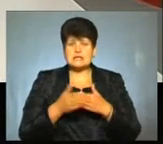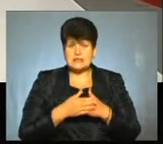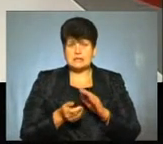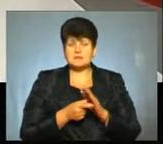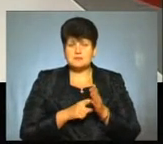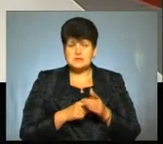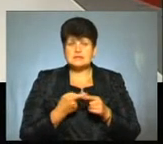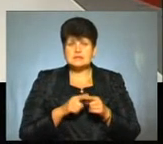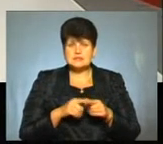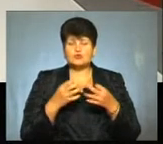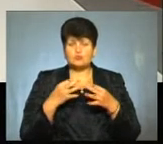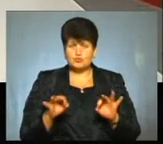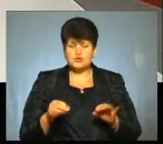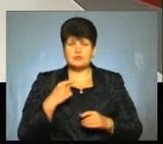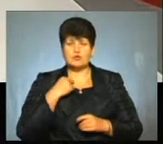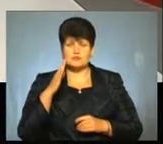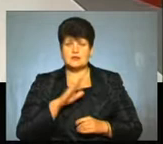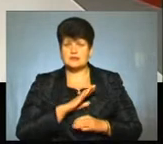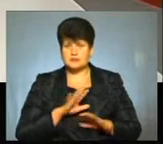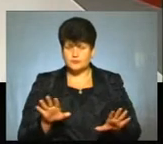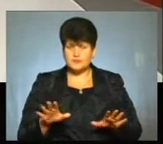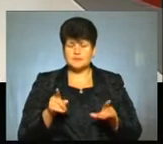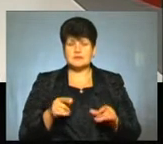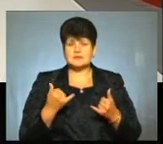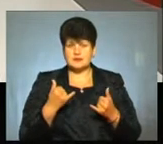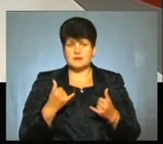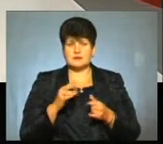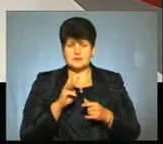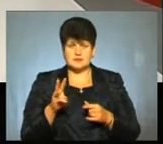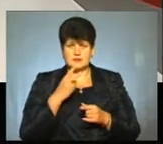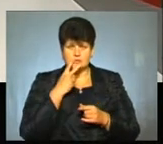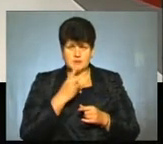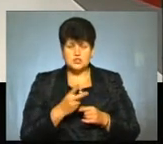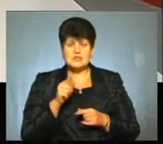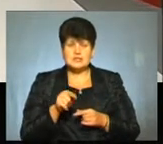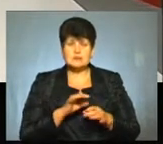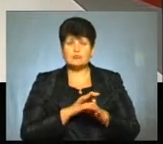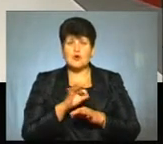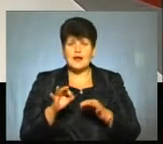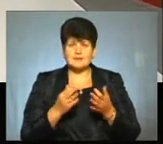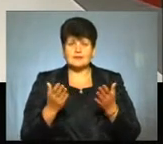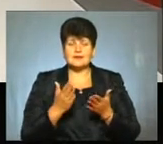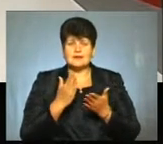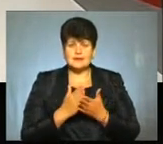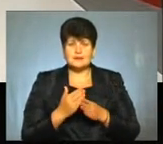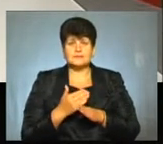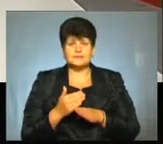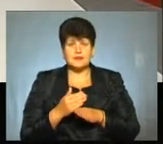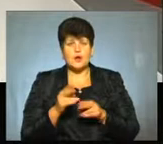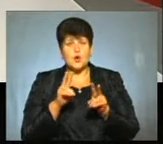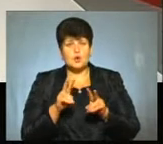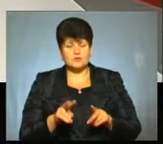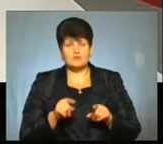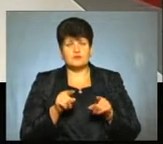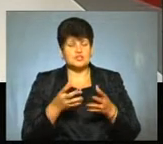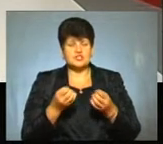приміщення, звісно, такі проєкти допущені до голосування не будуть. Ми зараз ставимо на сайті, ви зараз бачите лише ті проєкти, які є на етапі розгляду.